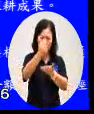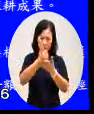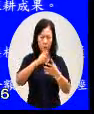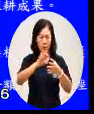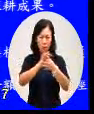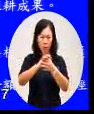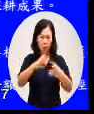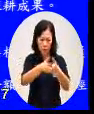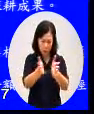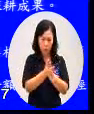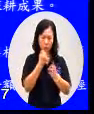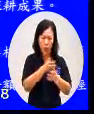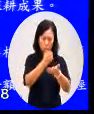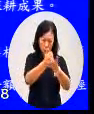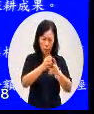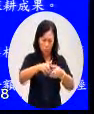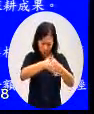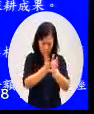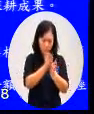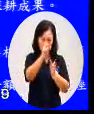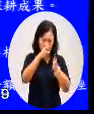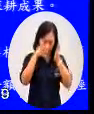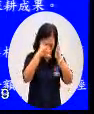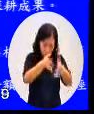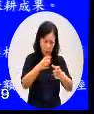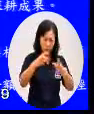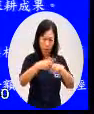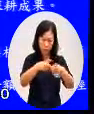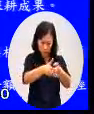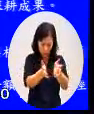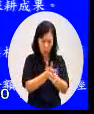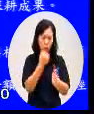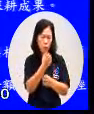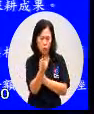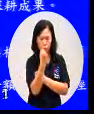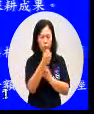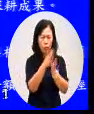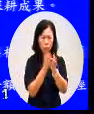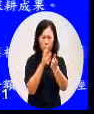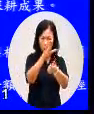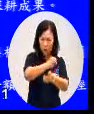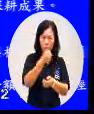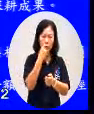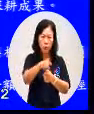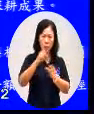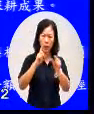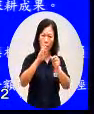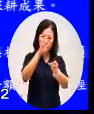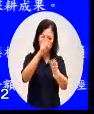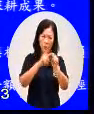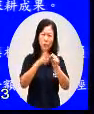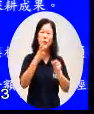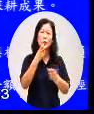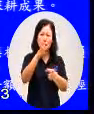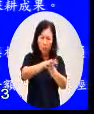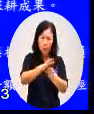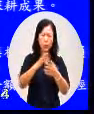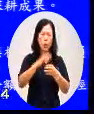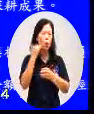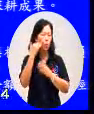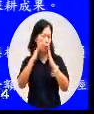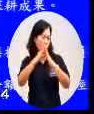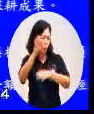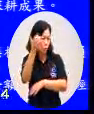一个专案小组，好好的积极办理，要争取中央的补助经费，这个可以。安起建物没钱，怎么画没